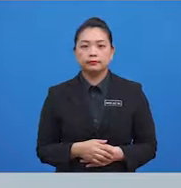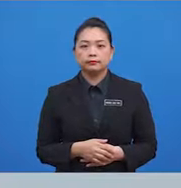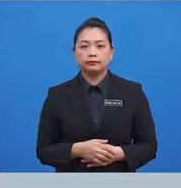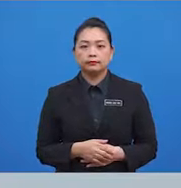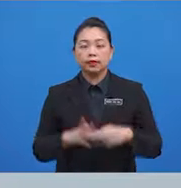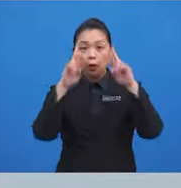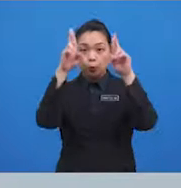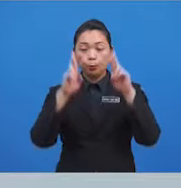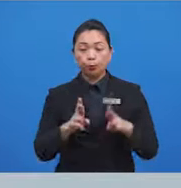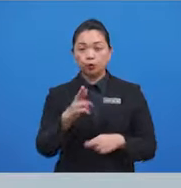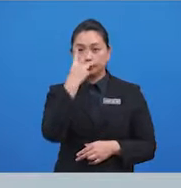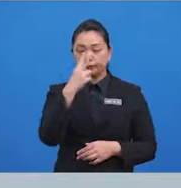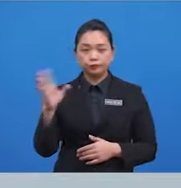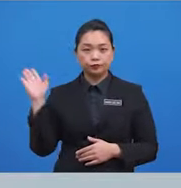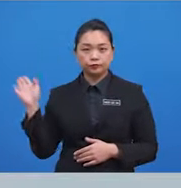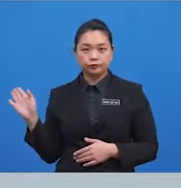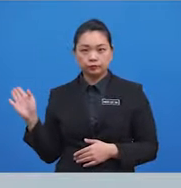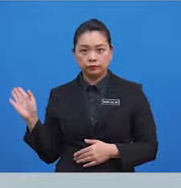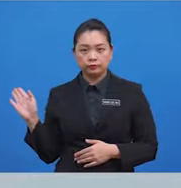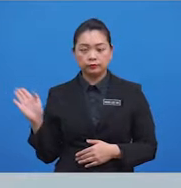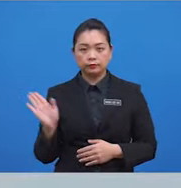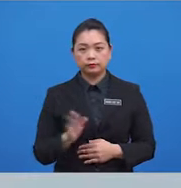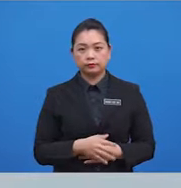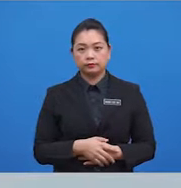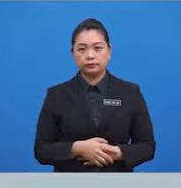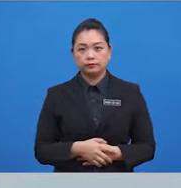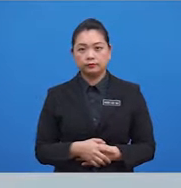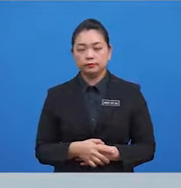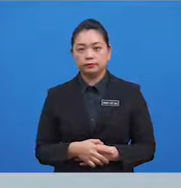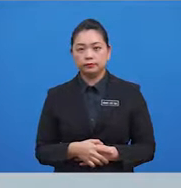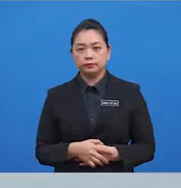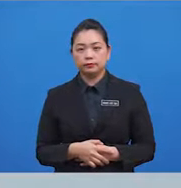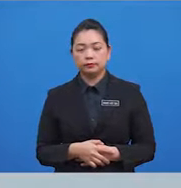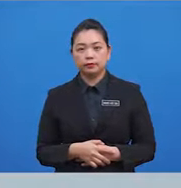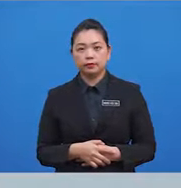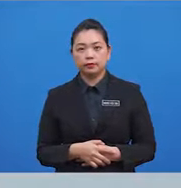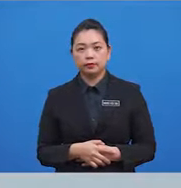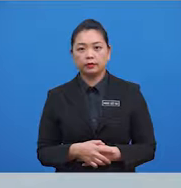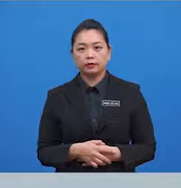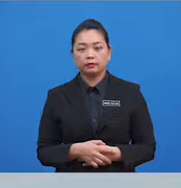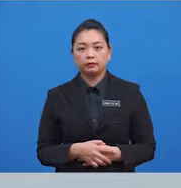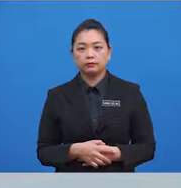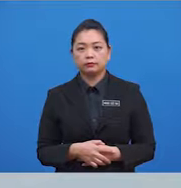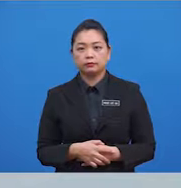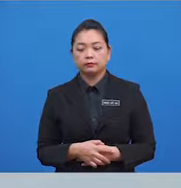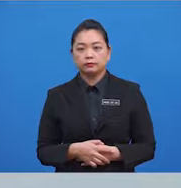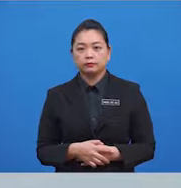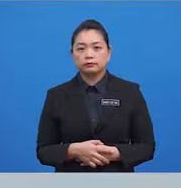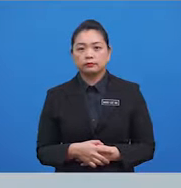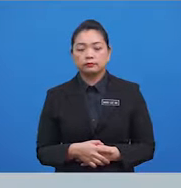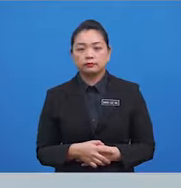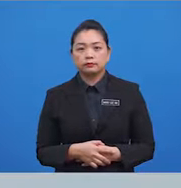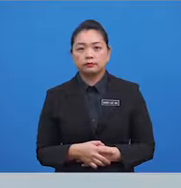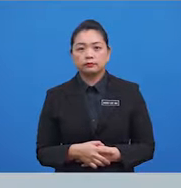Rumus luas permukaan bagi kuboid ialah 2 darab luas segi 4 sama tambah 4